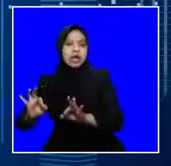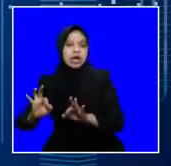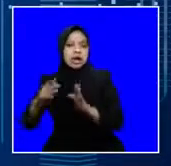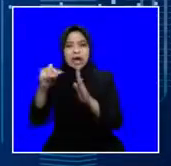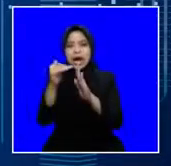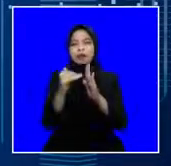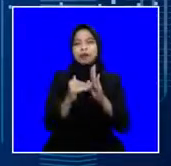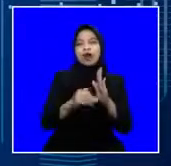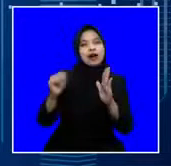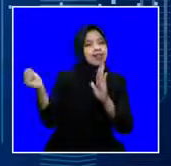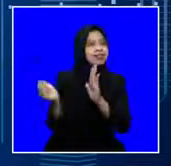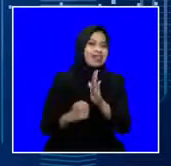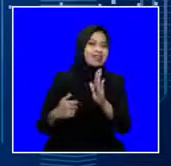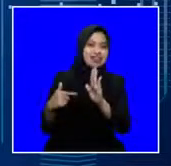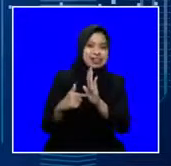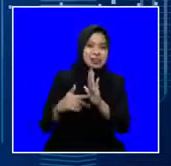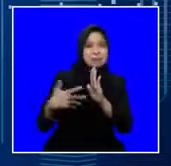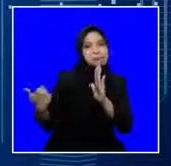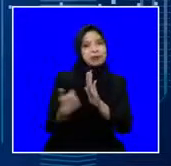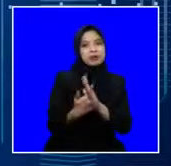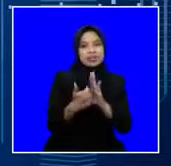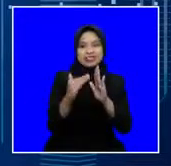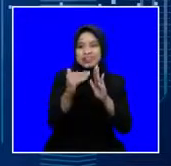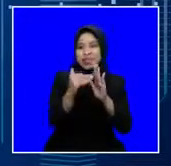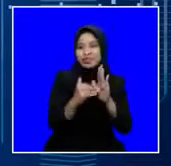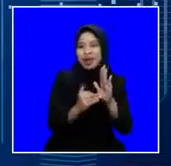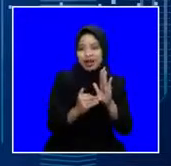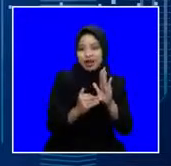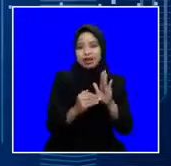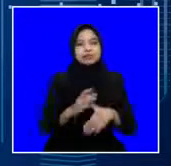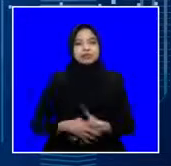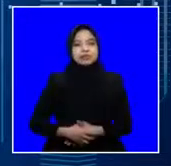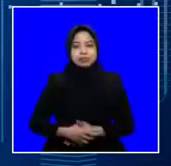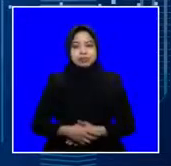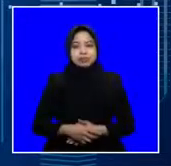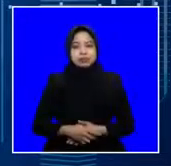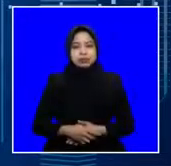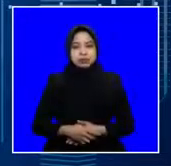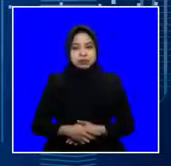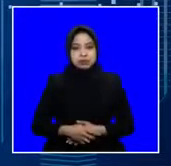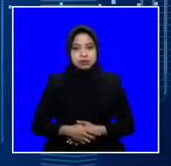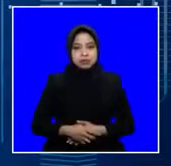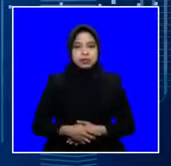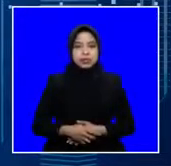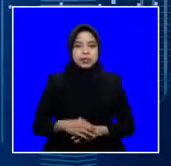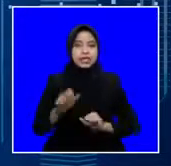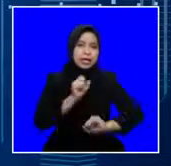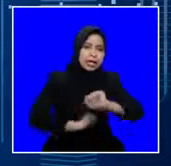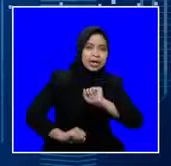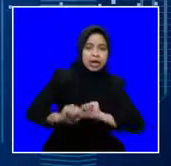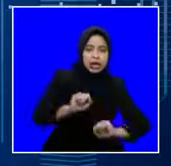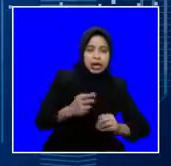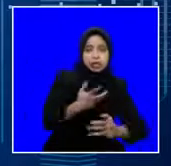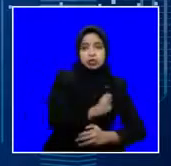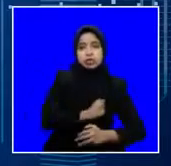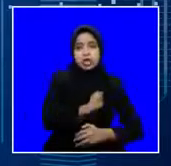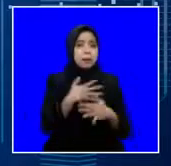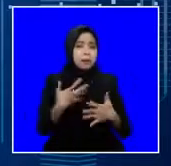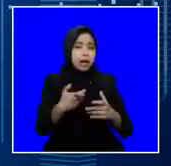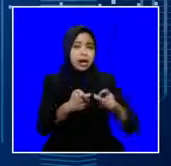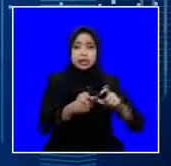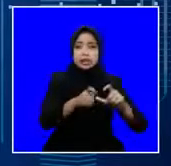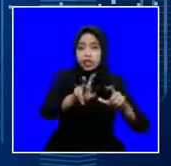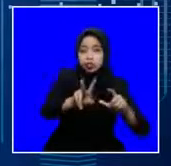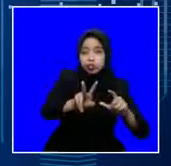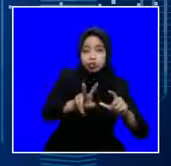kriteria yang sangat ketat, menurut kami adalah dari sisi sosial mobilitas ya, mobilitas sosial, S1